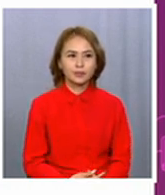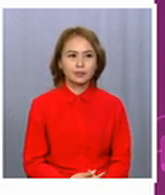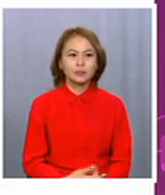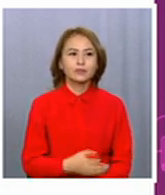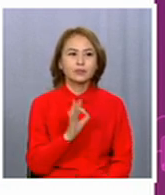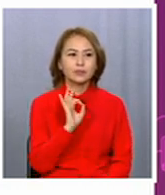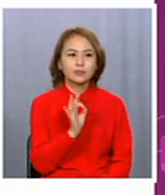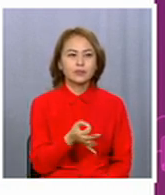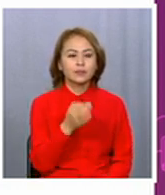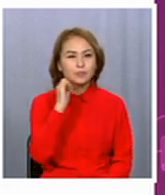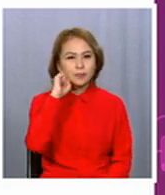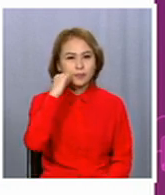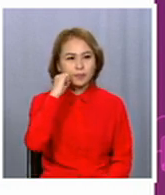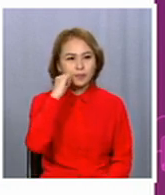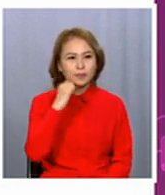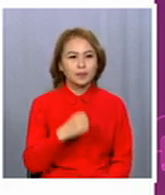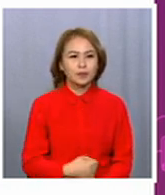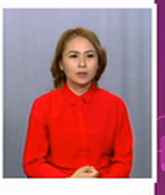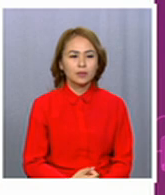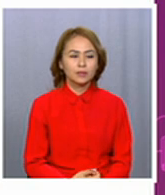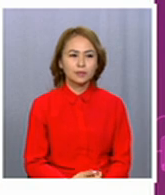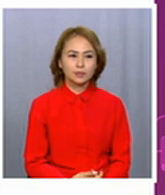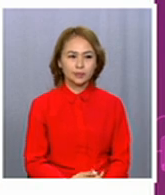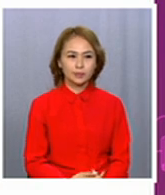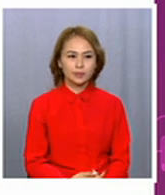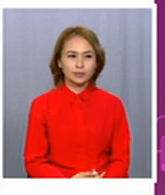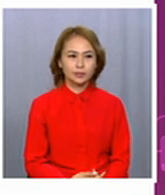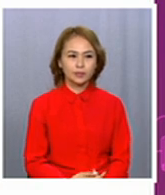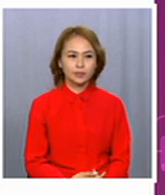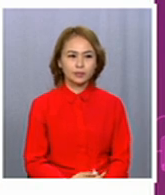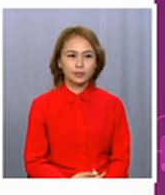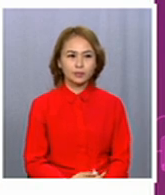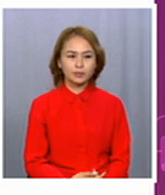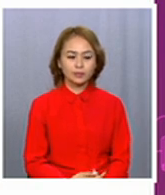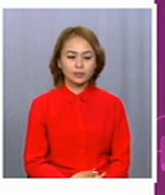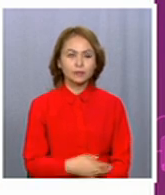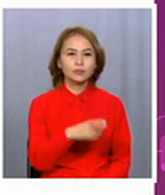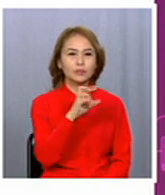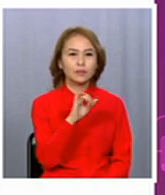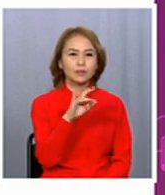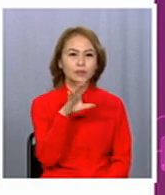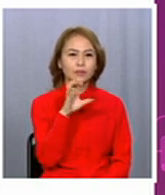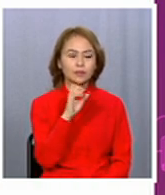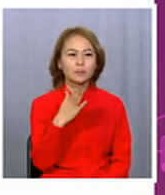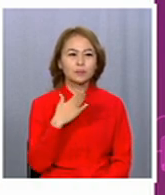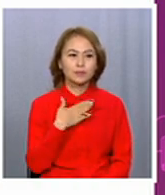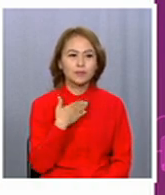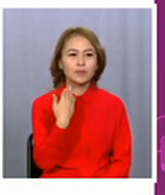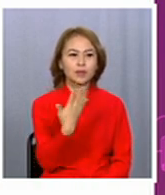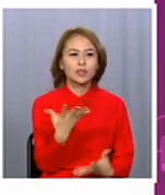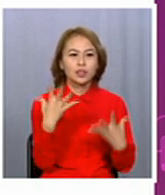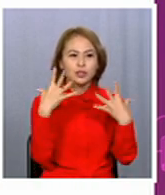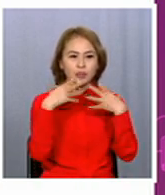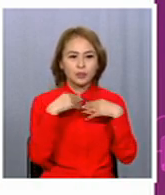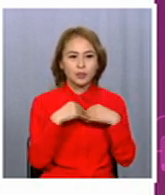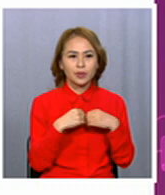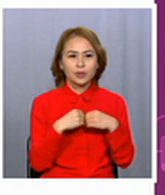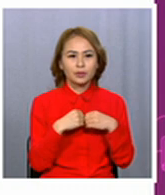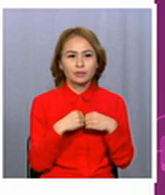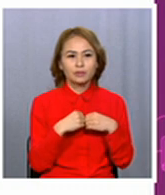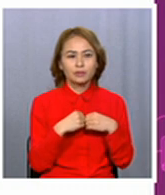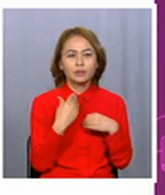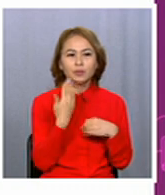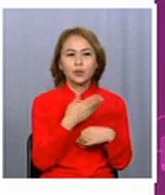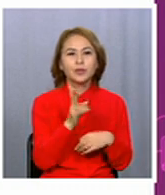Дұрыс. Бұл әженің сөзі. Бауырсақ, мен сені жеп қоямын. Бұл ненің